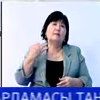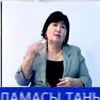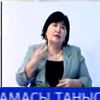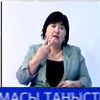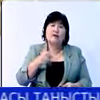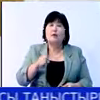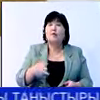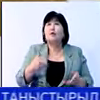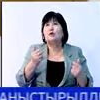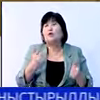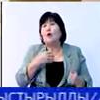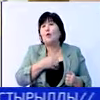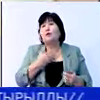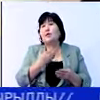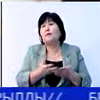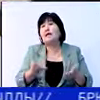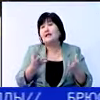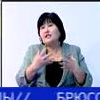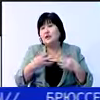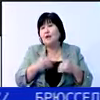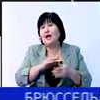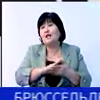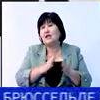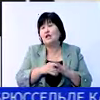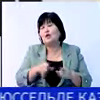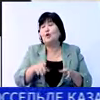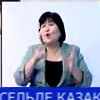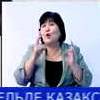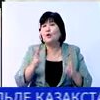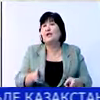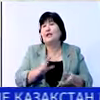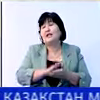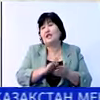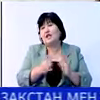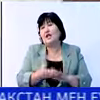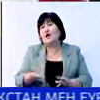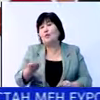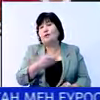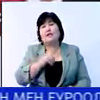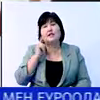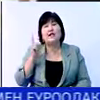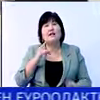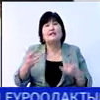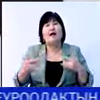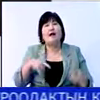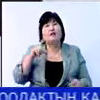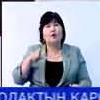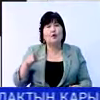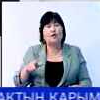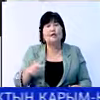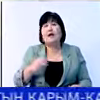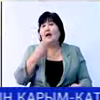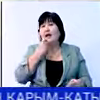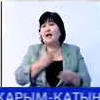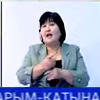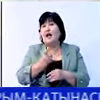бұл шынында өзекті мәселе семья жағдайы, сол трагедия жағдайын біздің жас актерлар